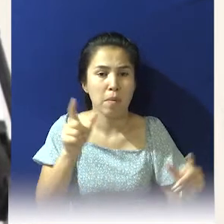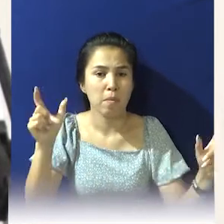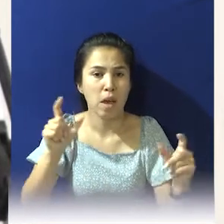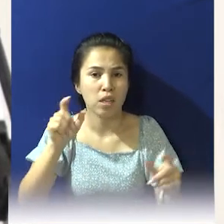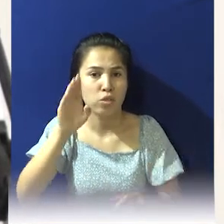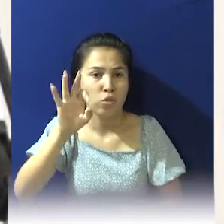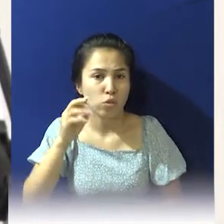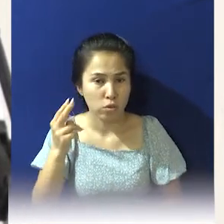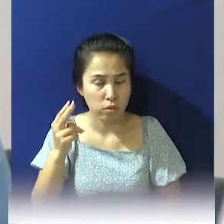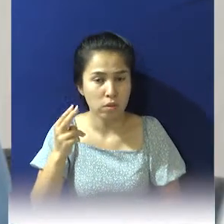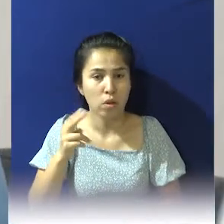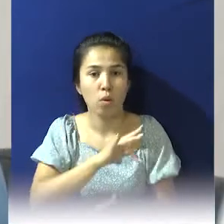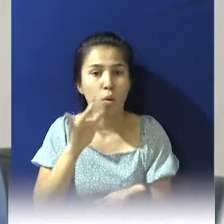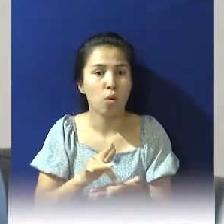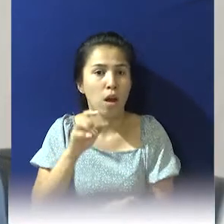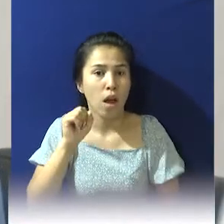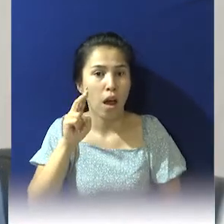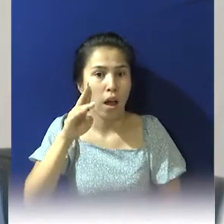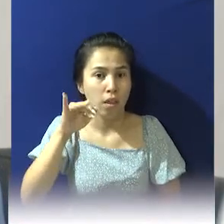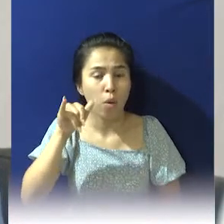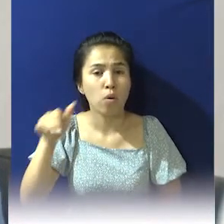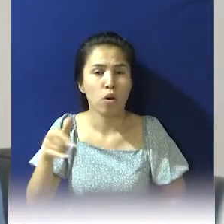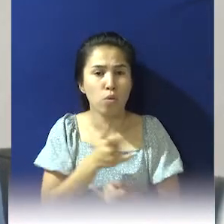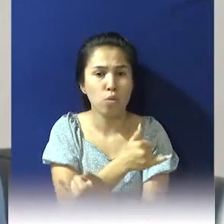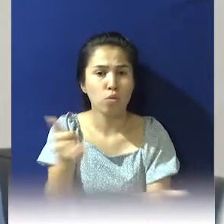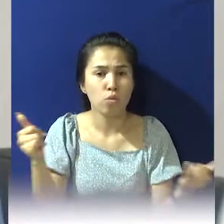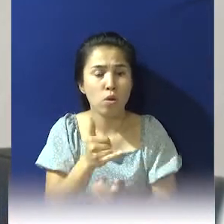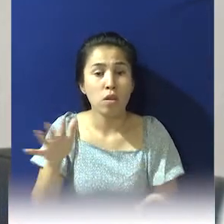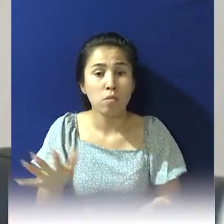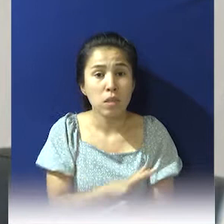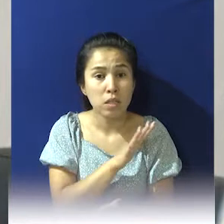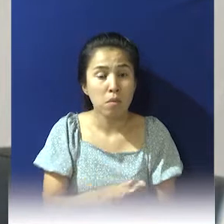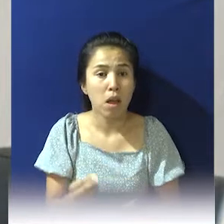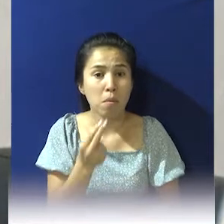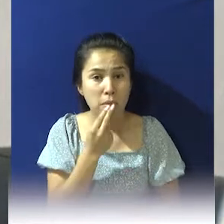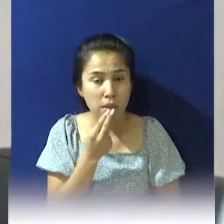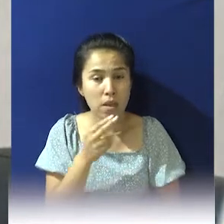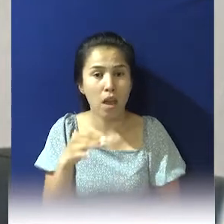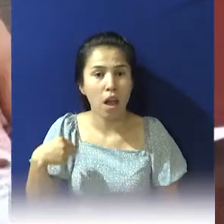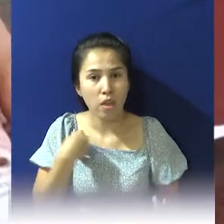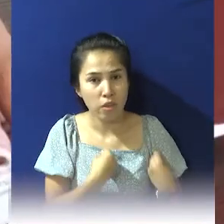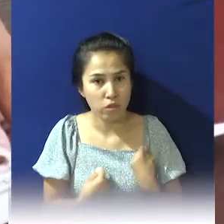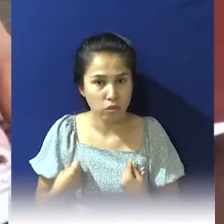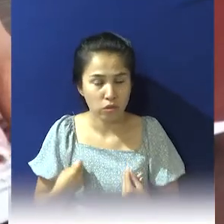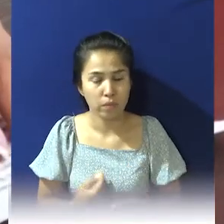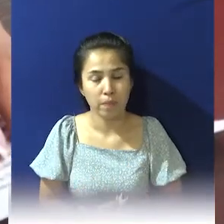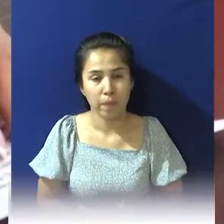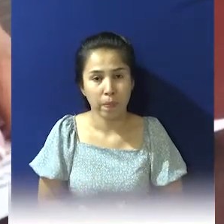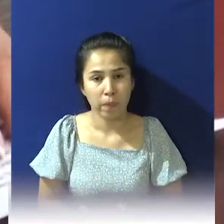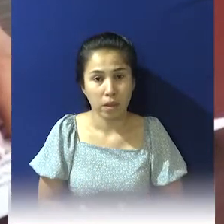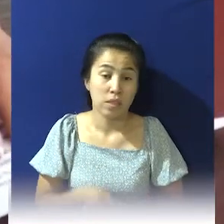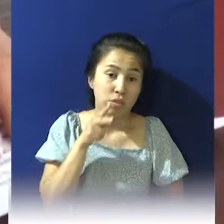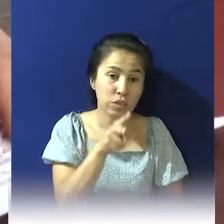пробации. Цель – снижение уровня повторяемости преступлений. В ходе встречи приняли участие руководители неправительственных организаций